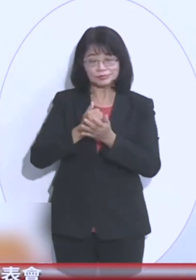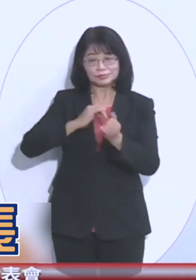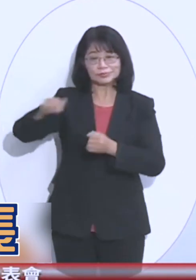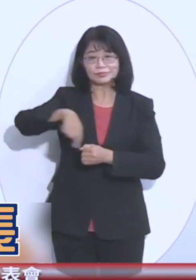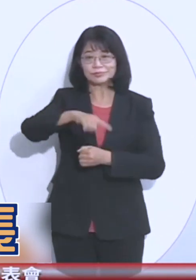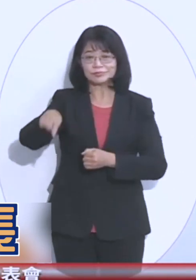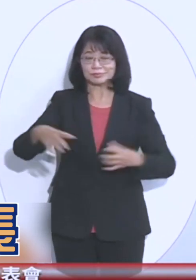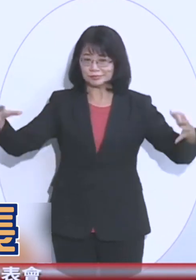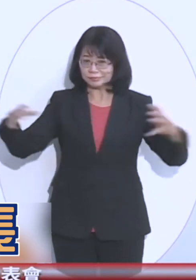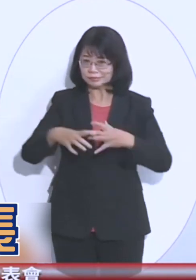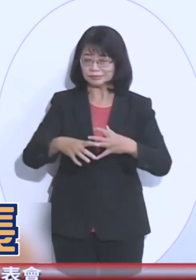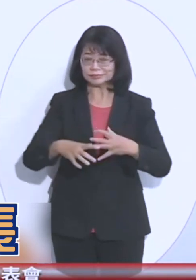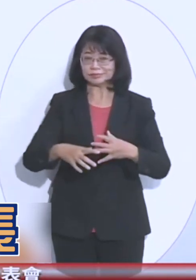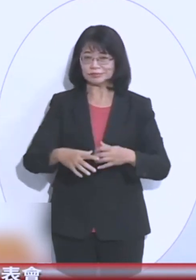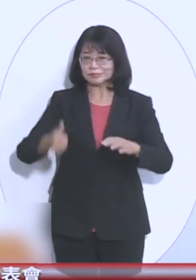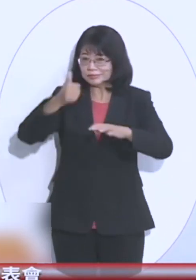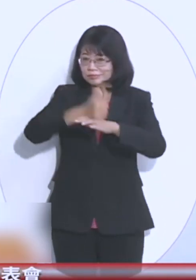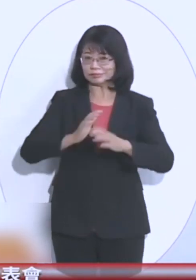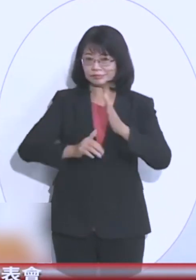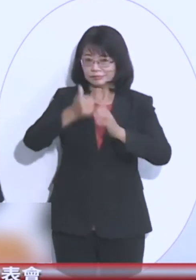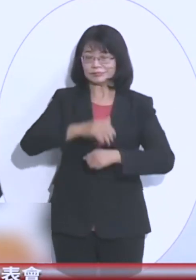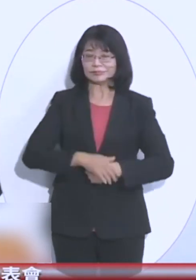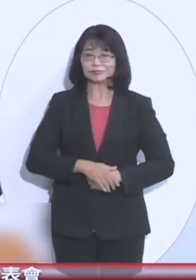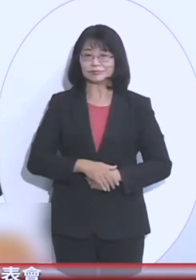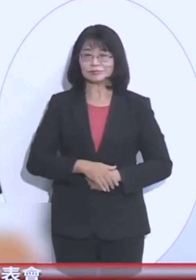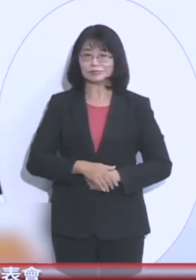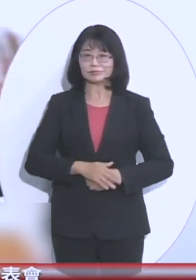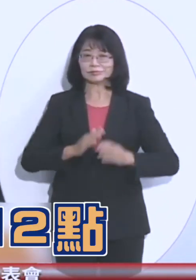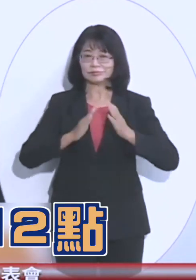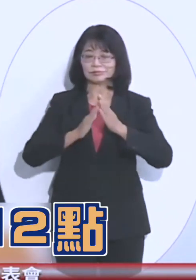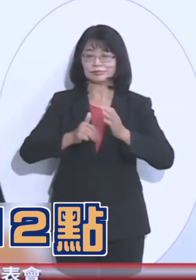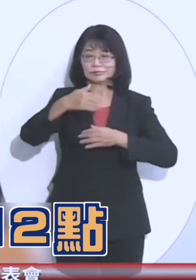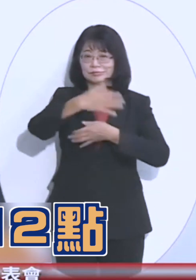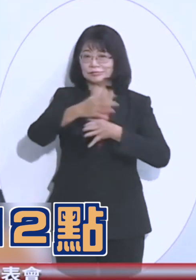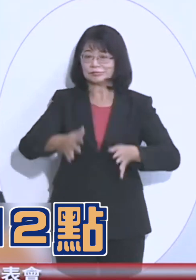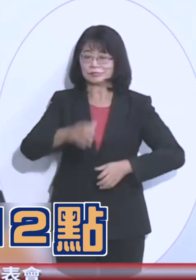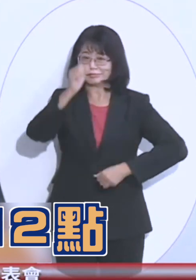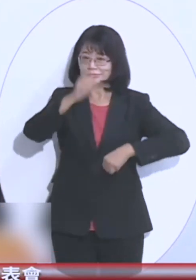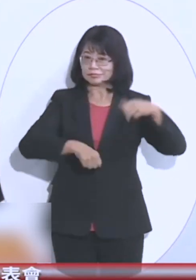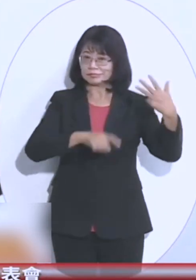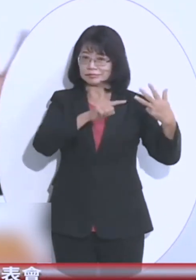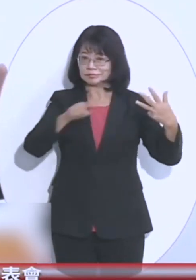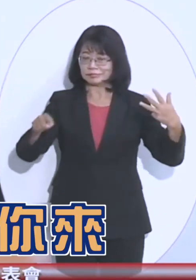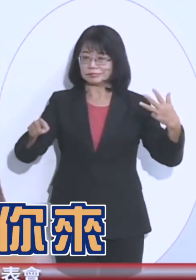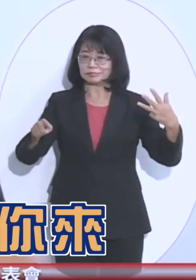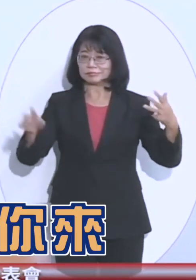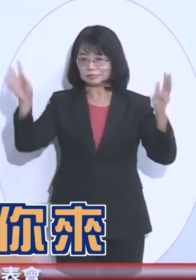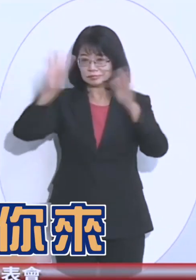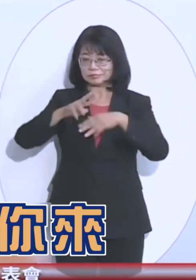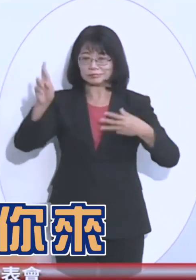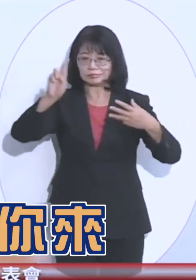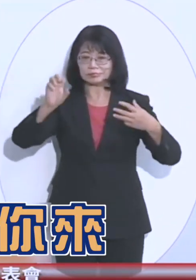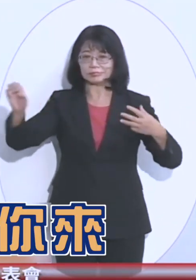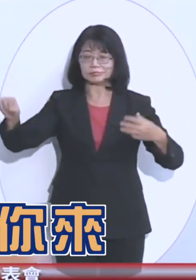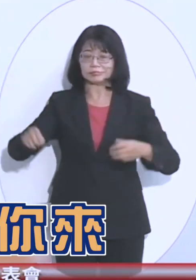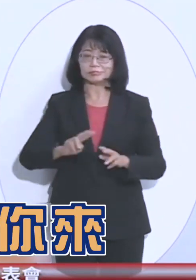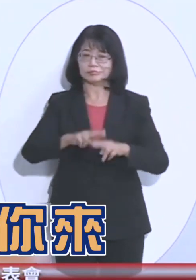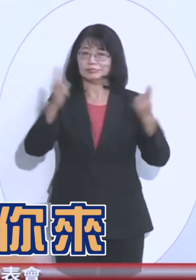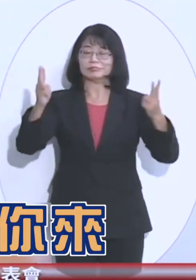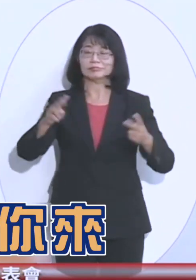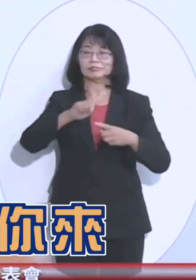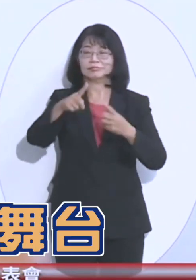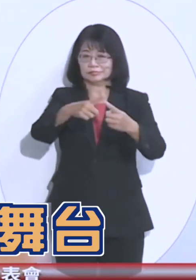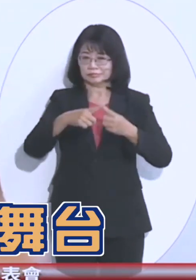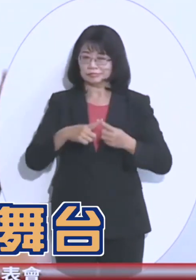人做伙来做市长，所以市长是会在8点到12点要拍开，随时等市民头家你